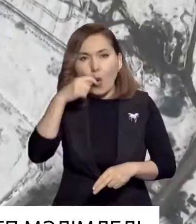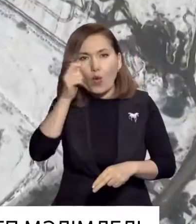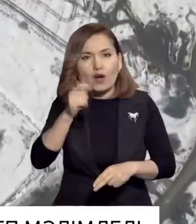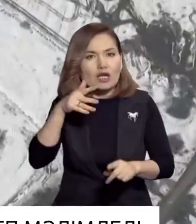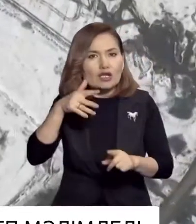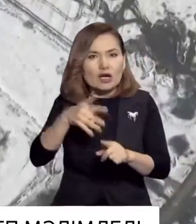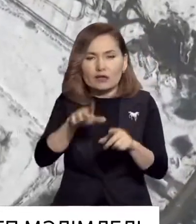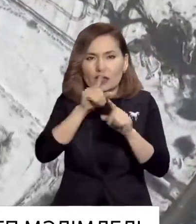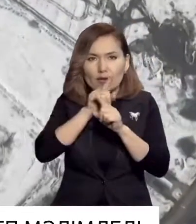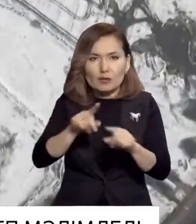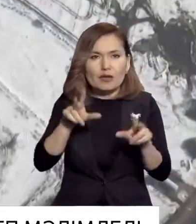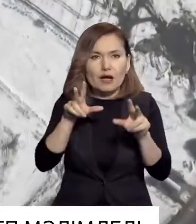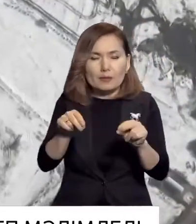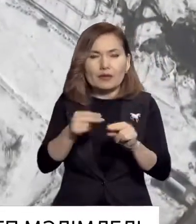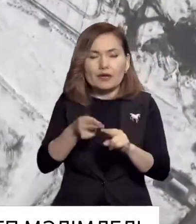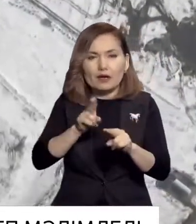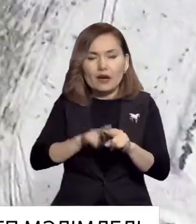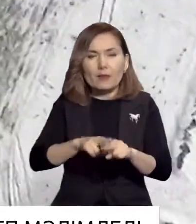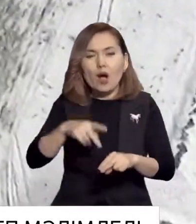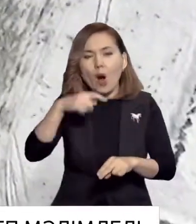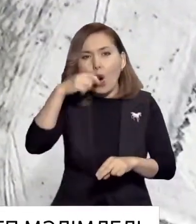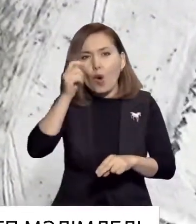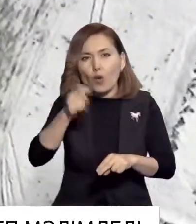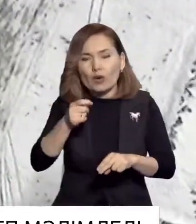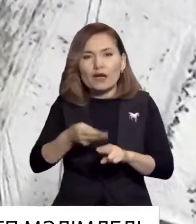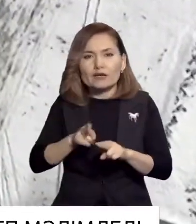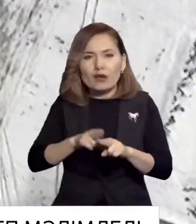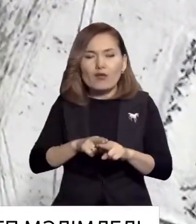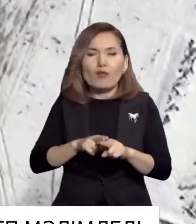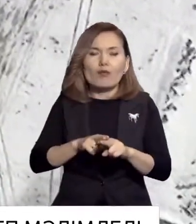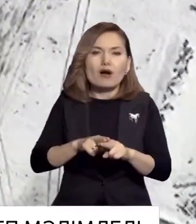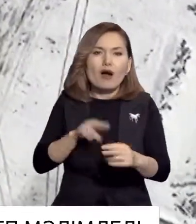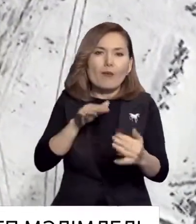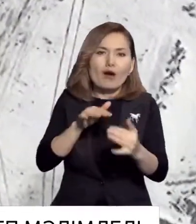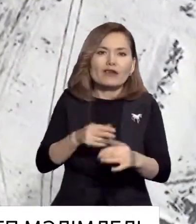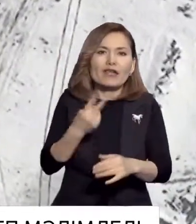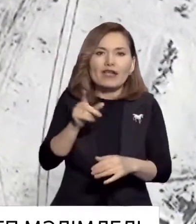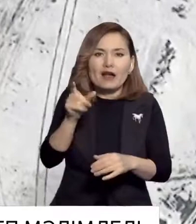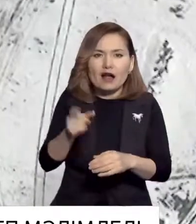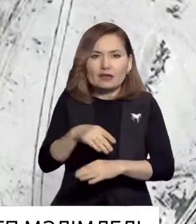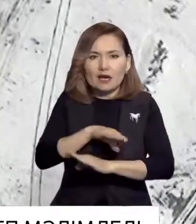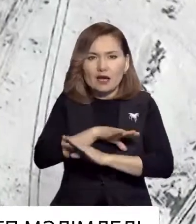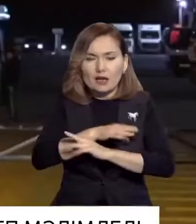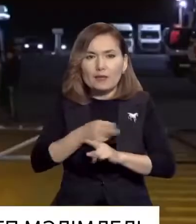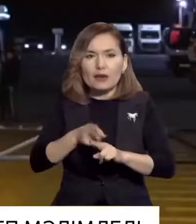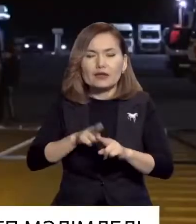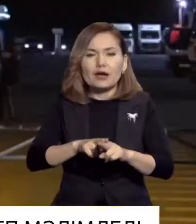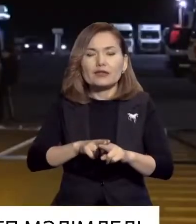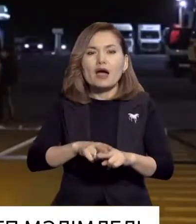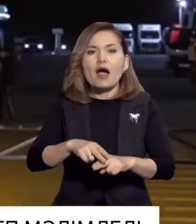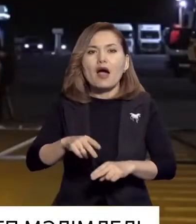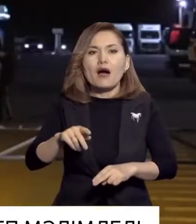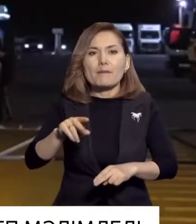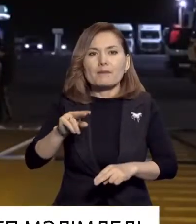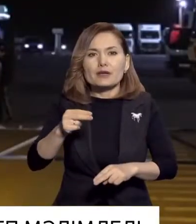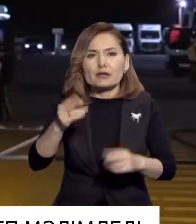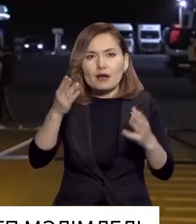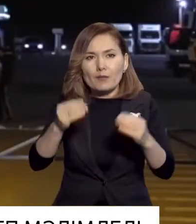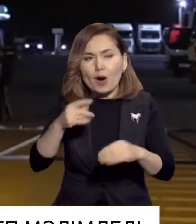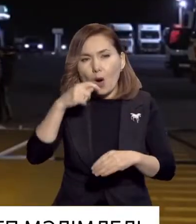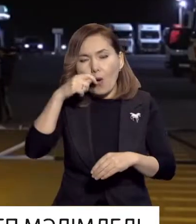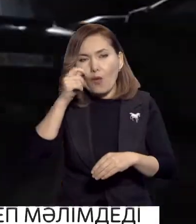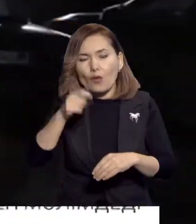Соңғы күндері Донбастағы жағдайда шиеленісті. Жексенбіде атыстан 2 бейбіт тұрғын қаза тапқан. Ал бейсенбіде Украина армиясы